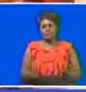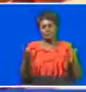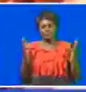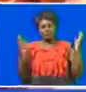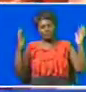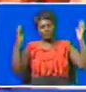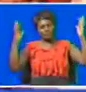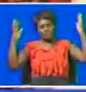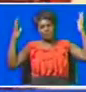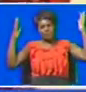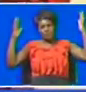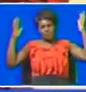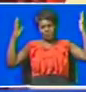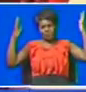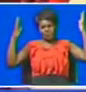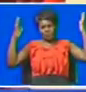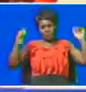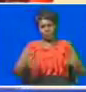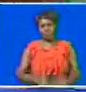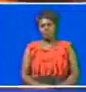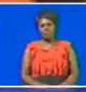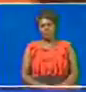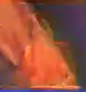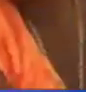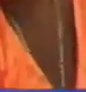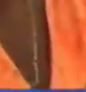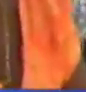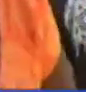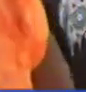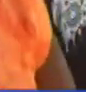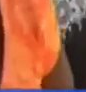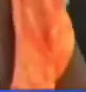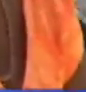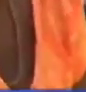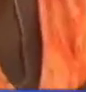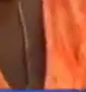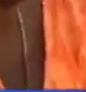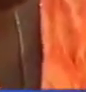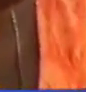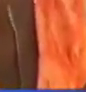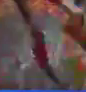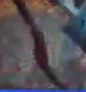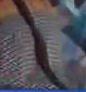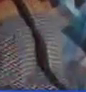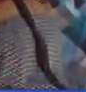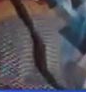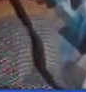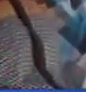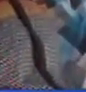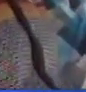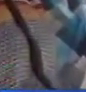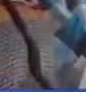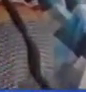na nderemo tafadhali watu wa Magarini. Leo tunaona mwangaza katika jamii yetu ya Kilifi. Habari